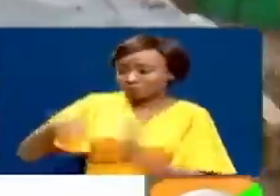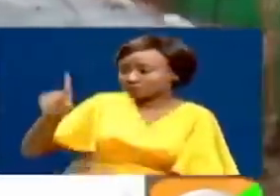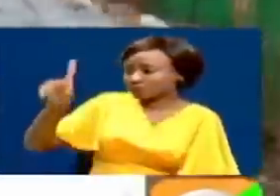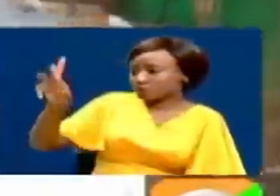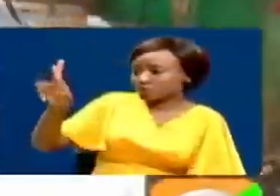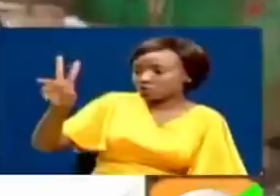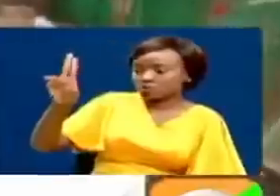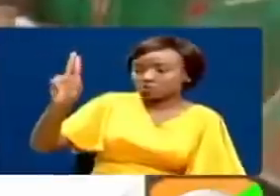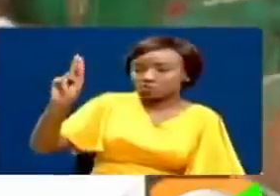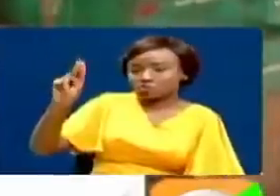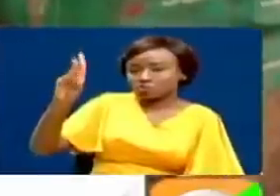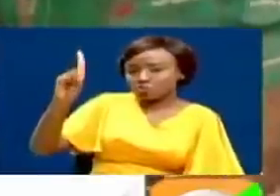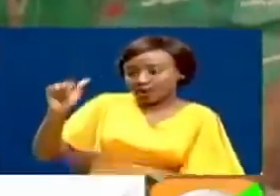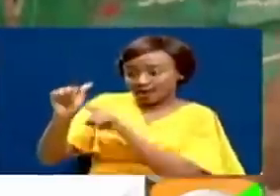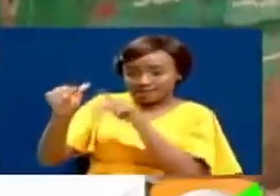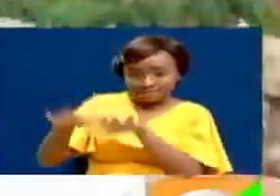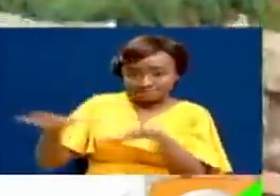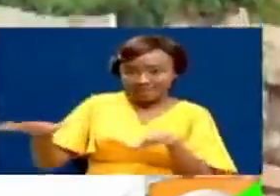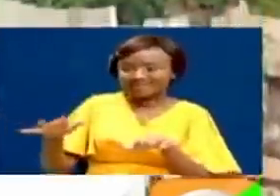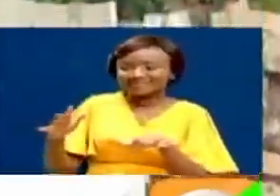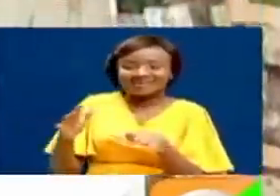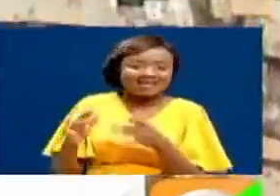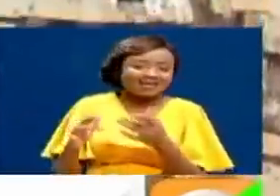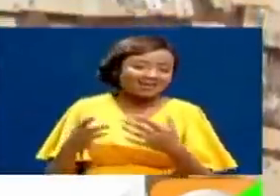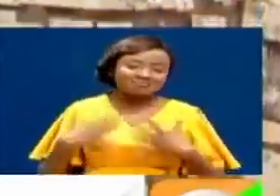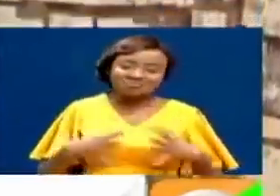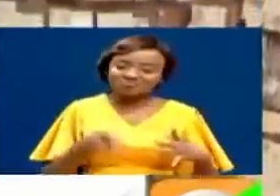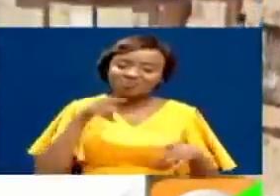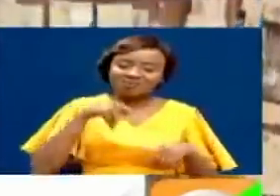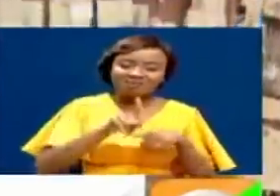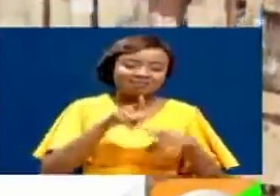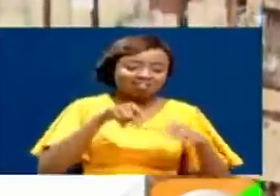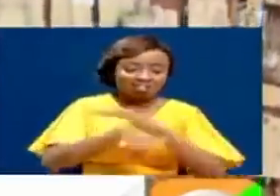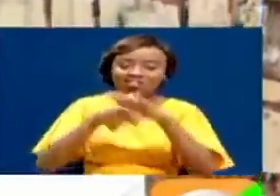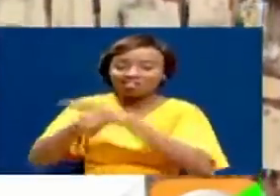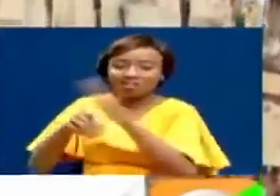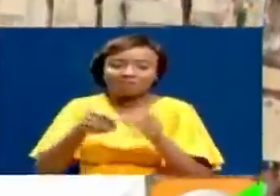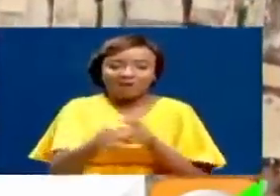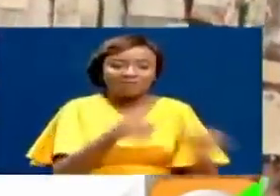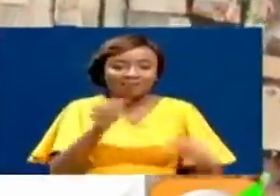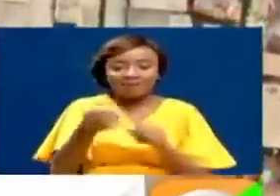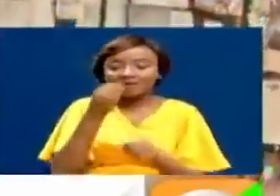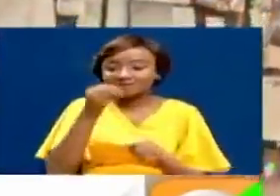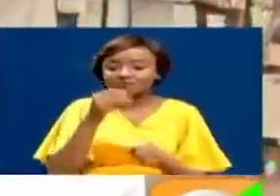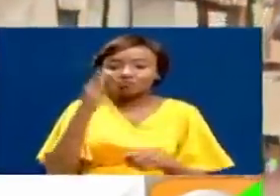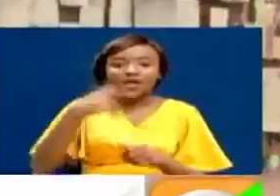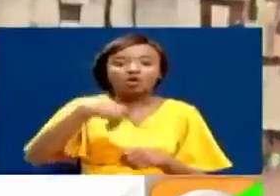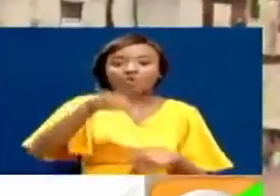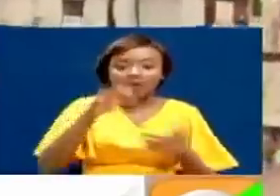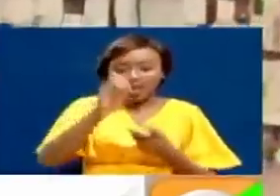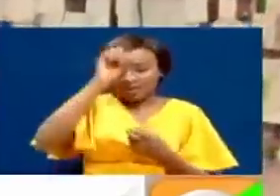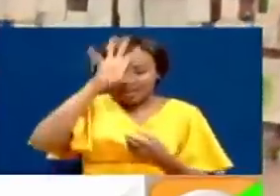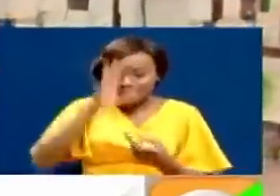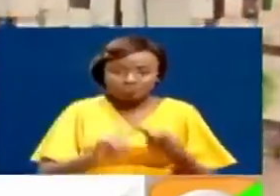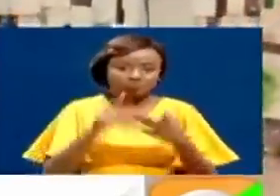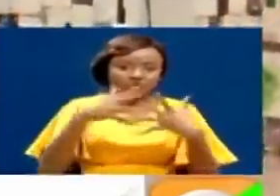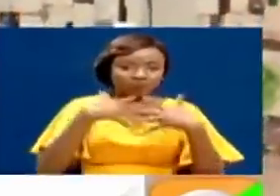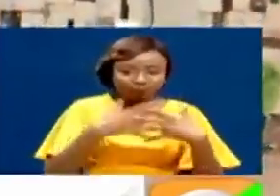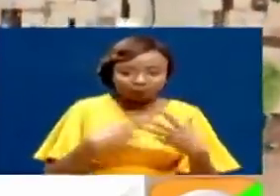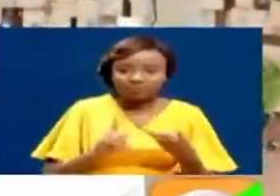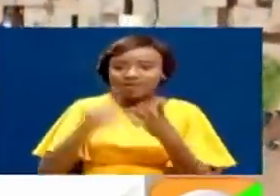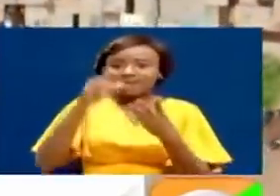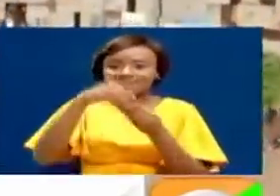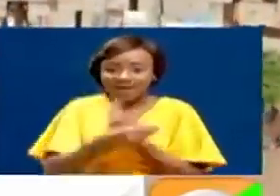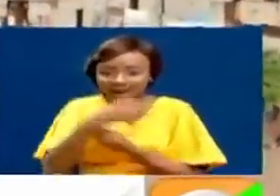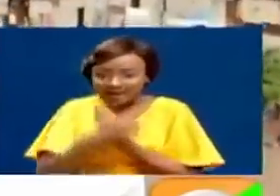watu wengi wasiokuwa wakazi wa hapa, wanaopitia hapa kwenda maeneo ya Runda, Westlands, Kiambu, Mshada,